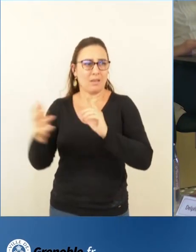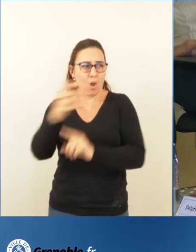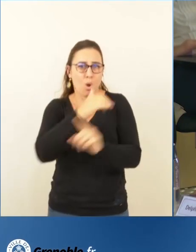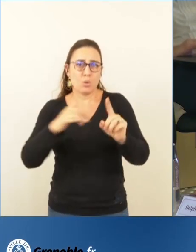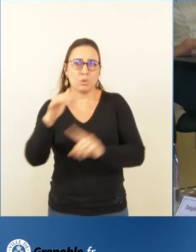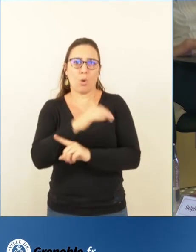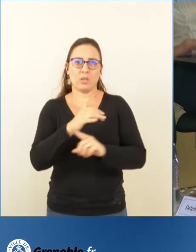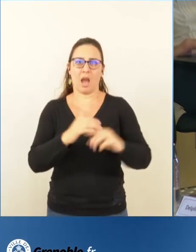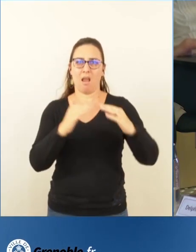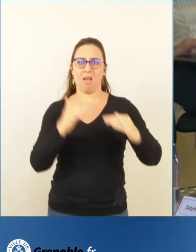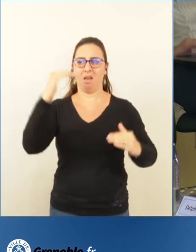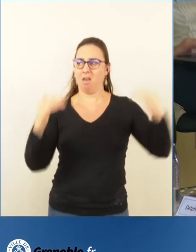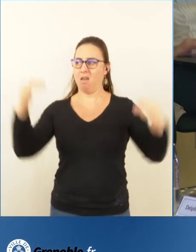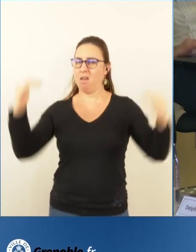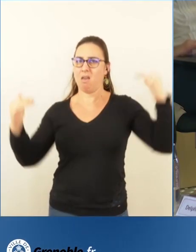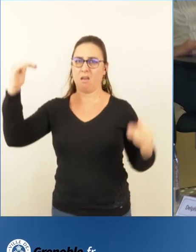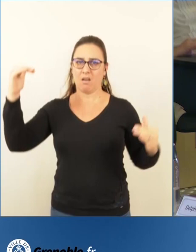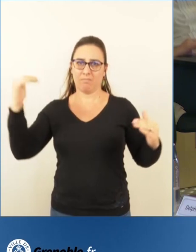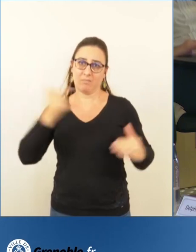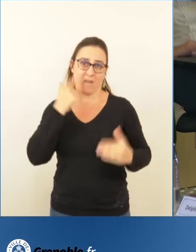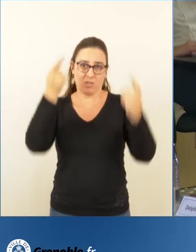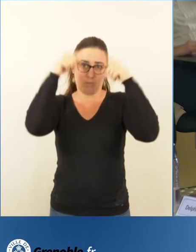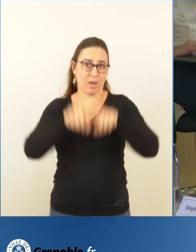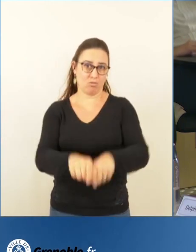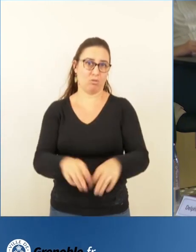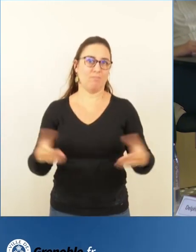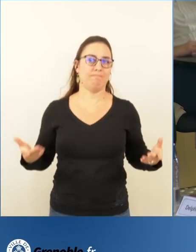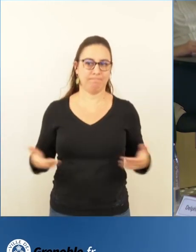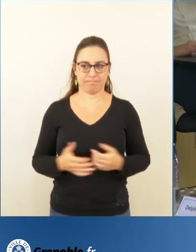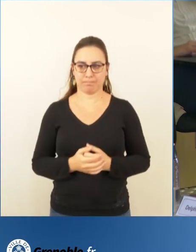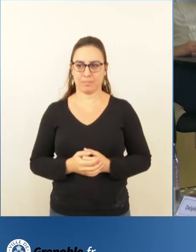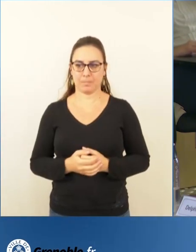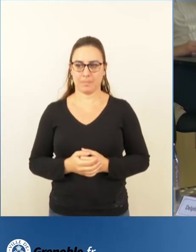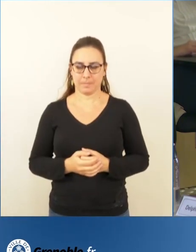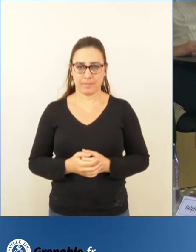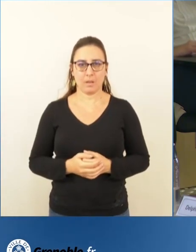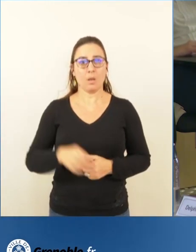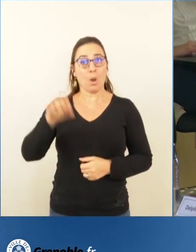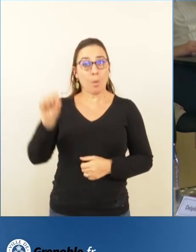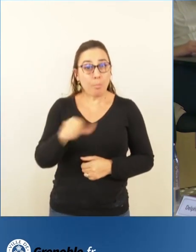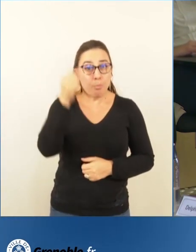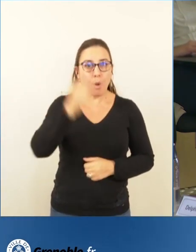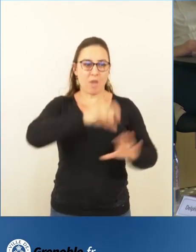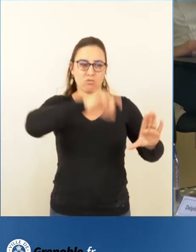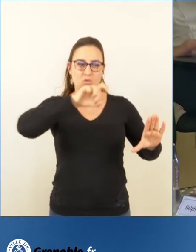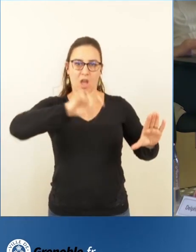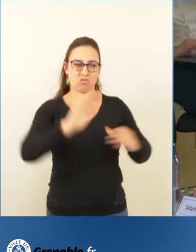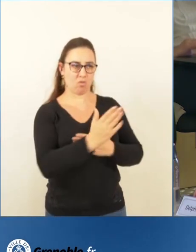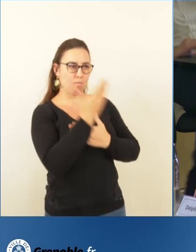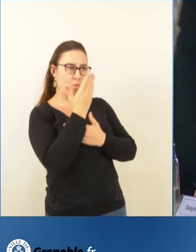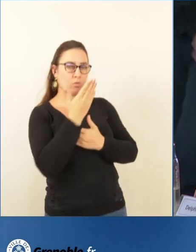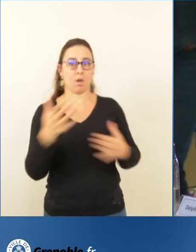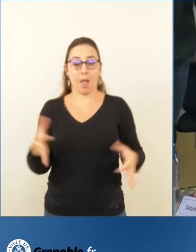différenciées et donc fondamentalement inégalitaire le principal enseignement de ce sondage est une minorité